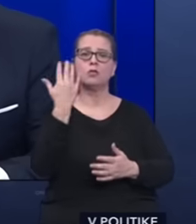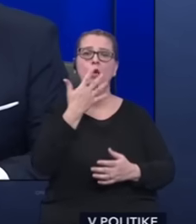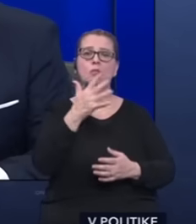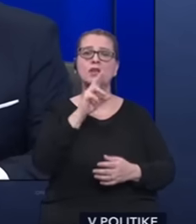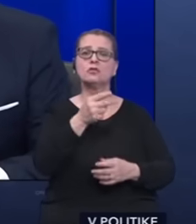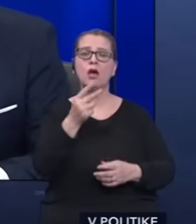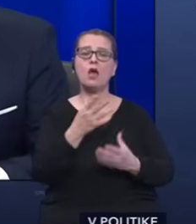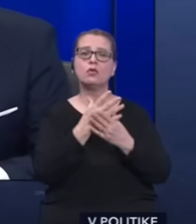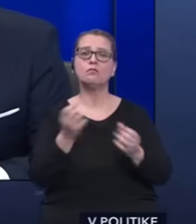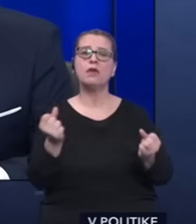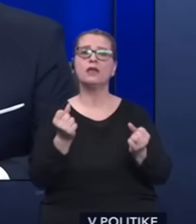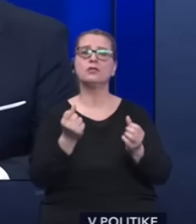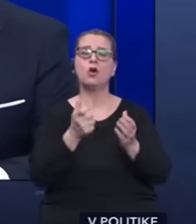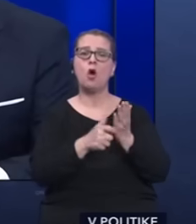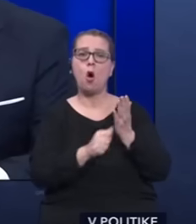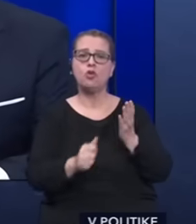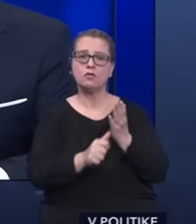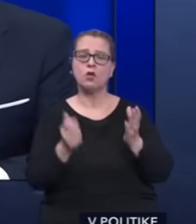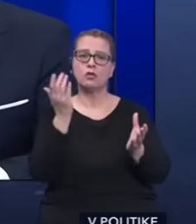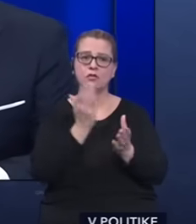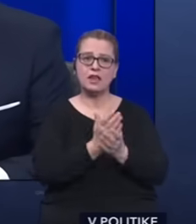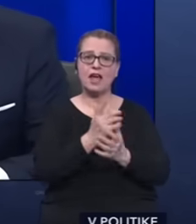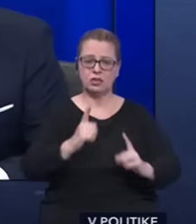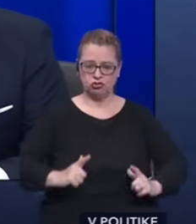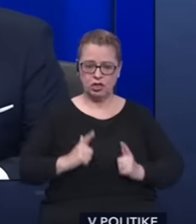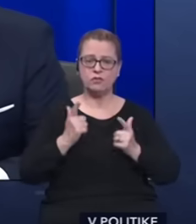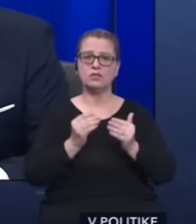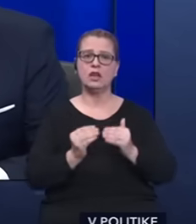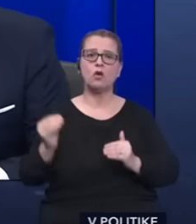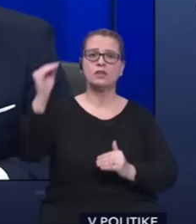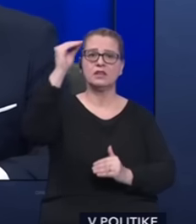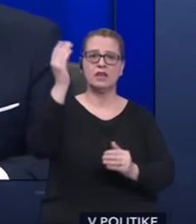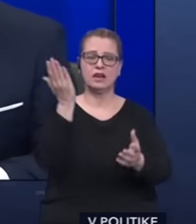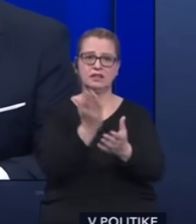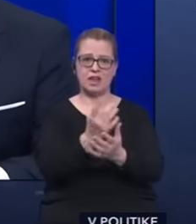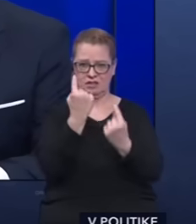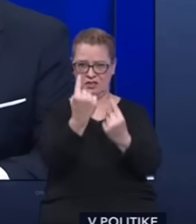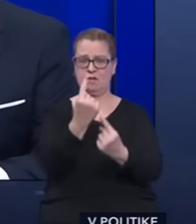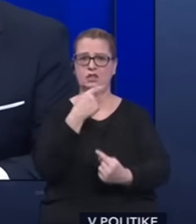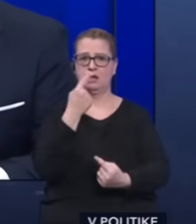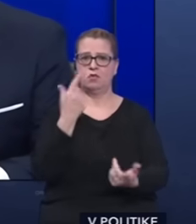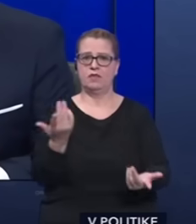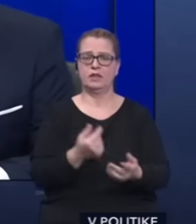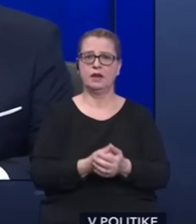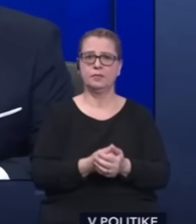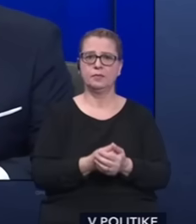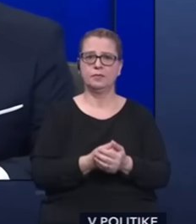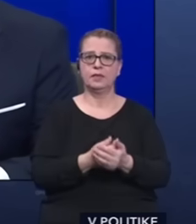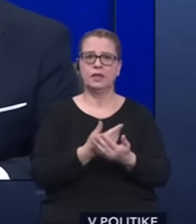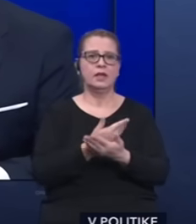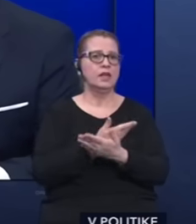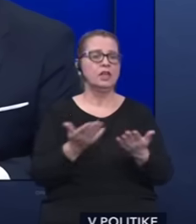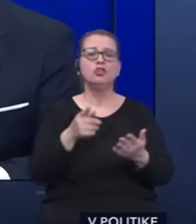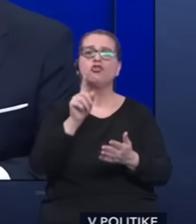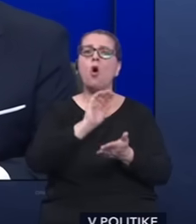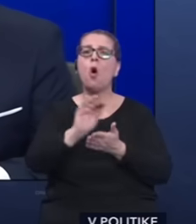daní. Živnostníkom ste zdvihli, sami ste to priznali dane. Aká čiara? Nič okrem zrušenia